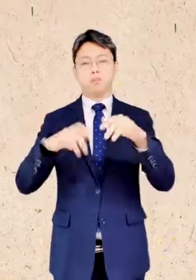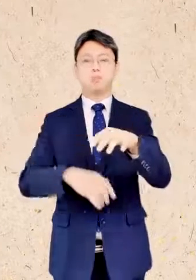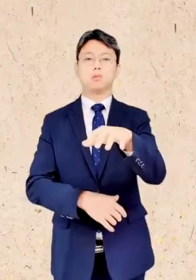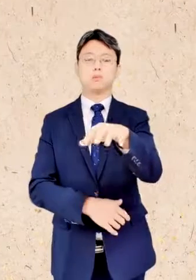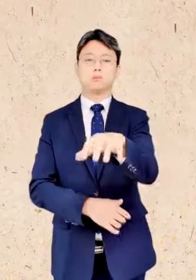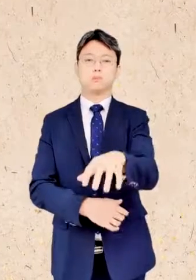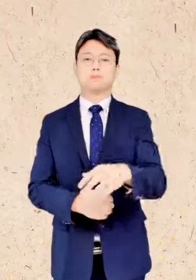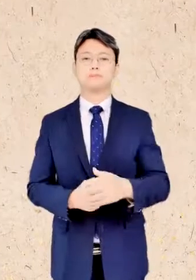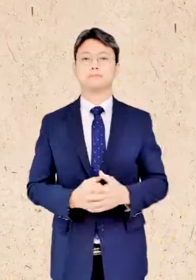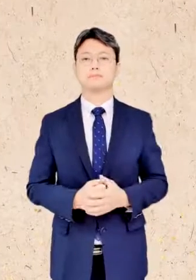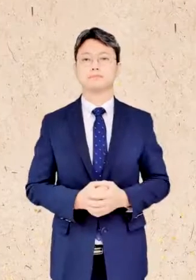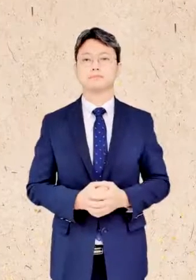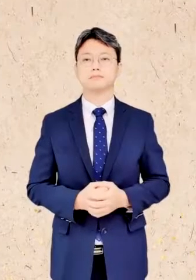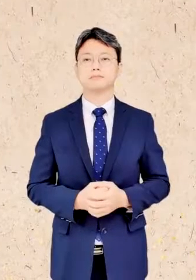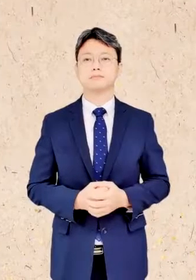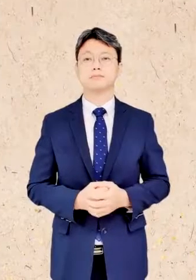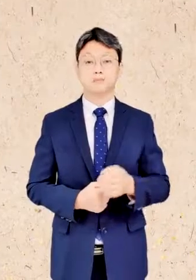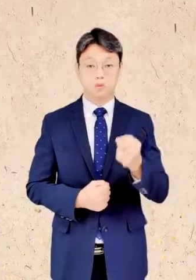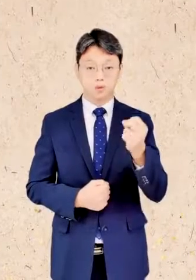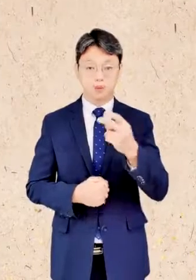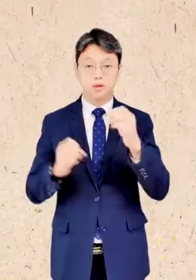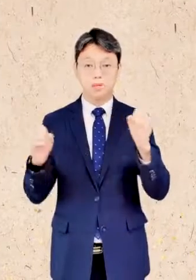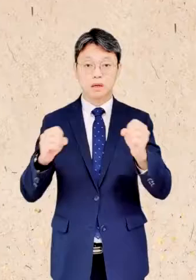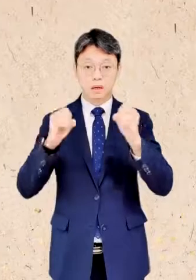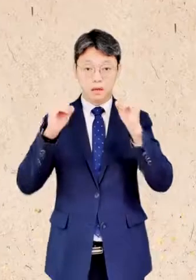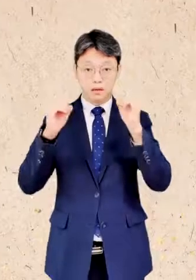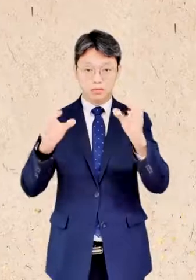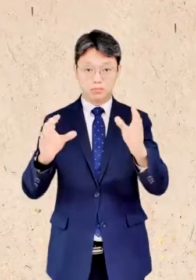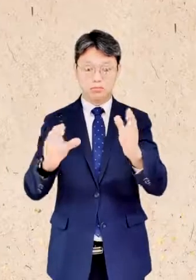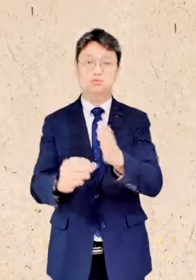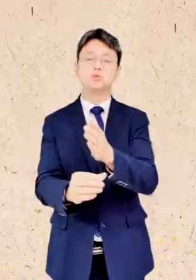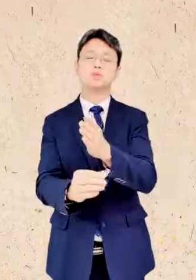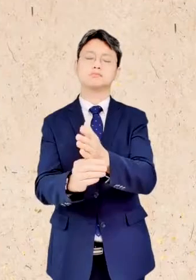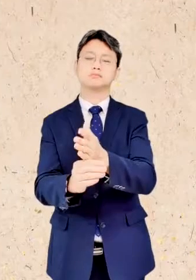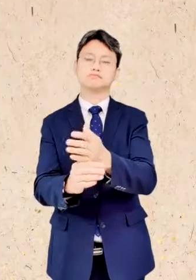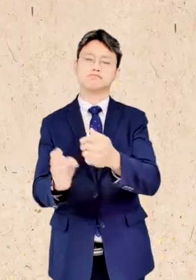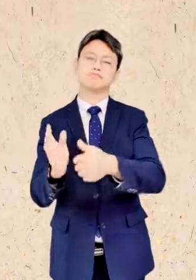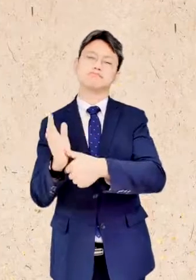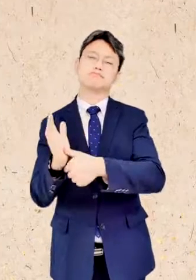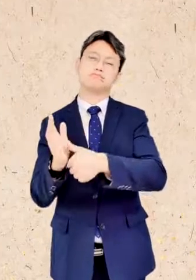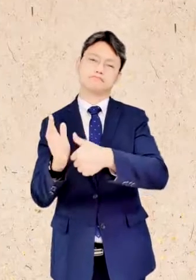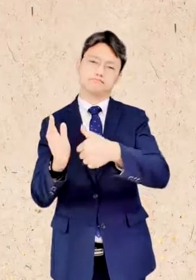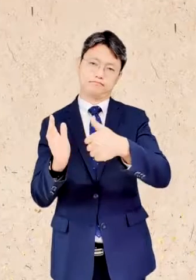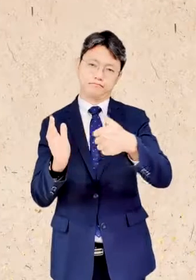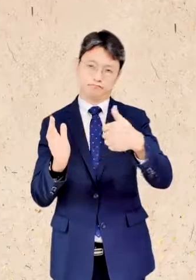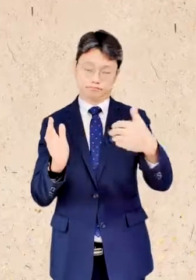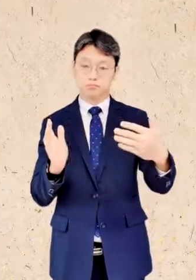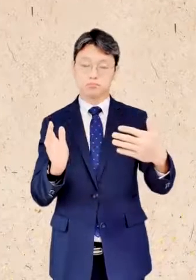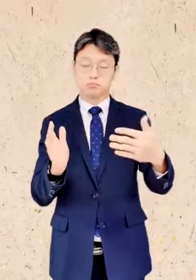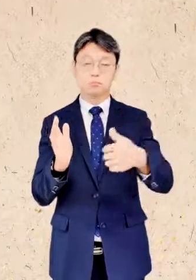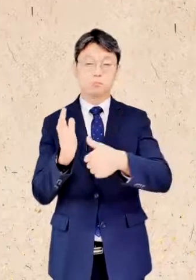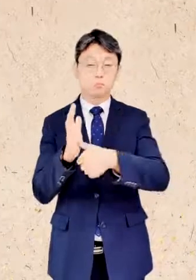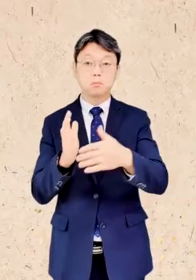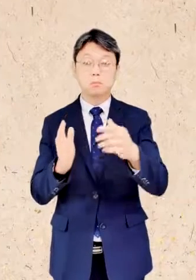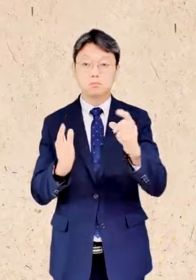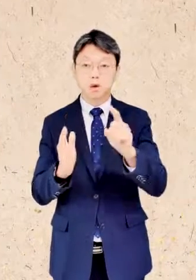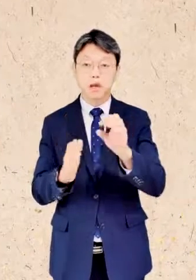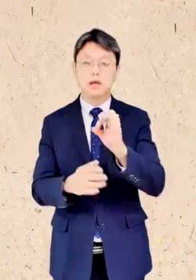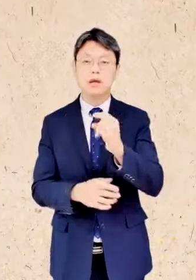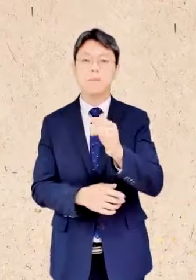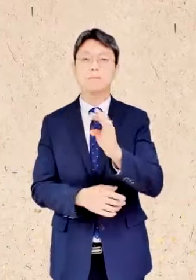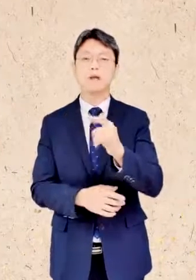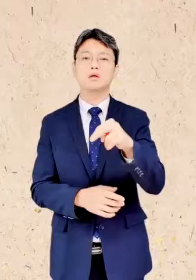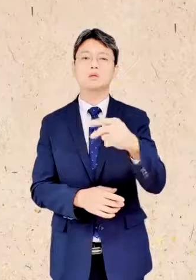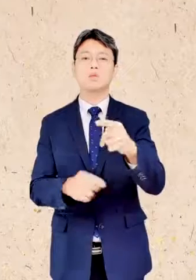순례자가 에베소를 찾아왔었습니다. 또한 마술의 중심지로도 명성이 높았습니다. 그 가운데 가장 유명한